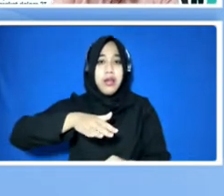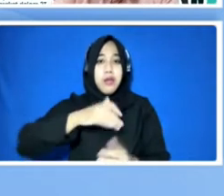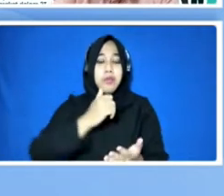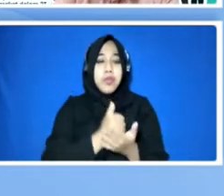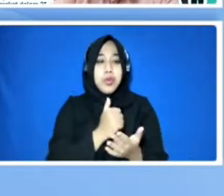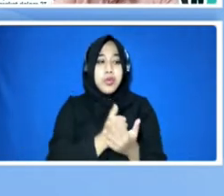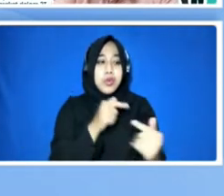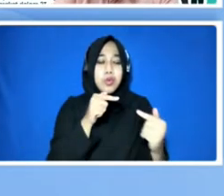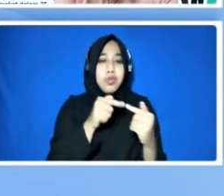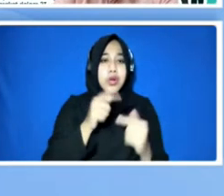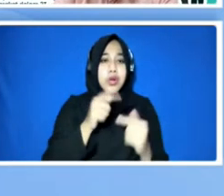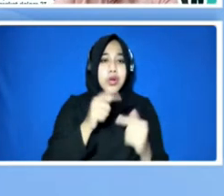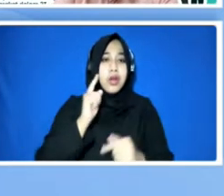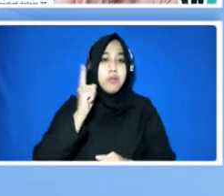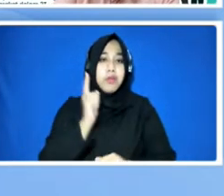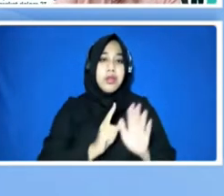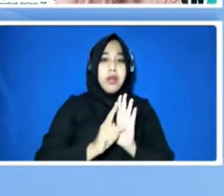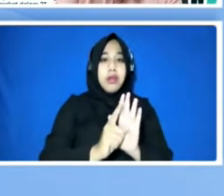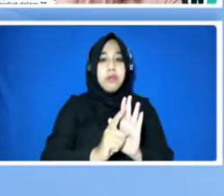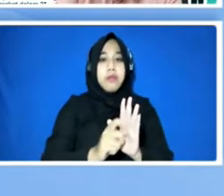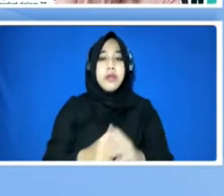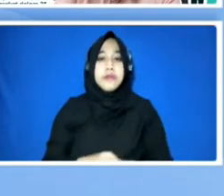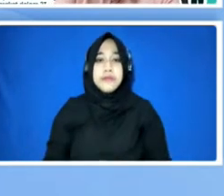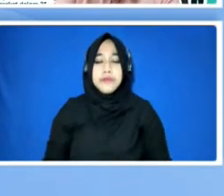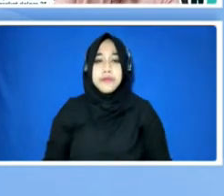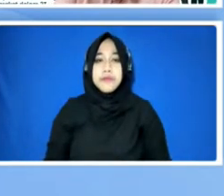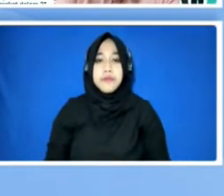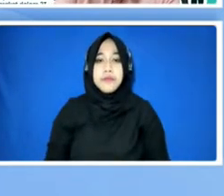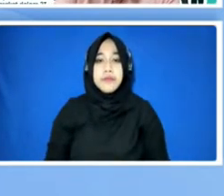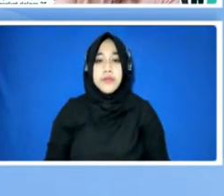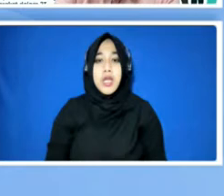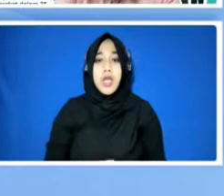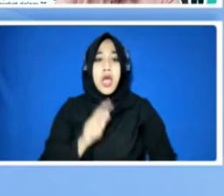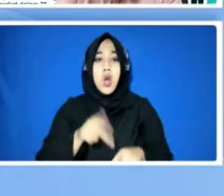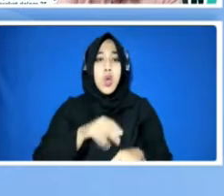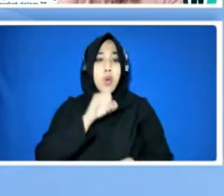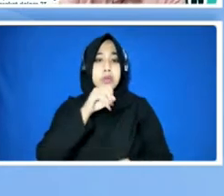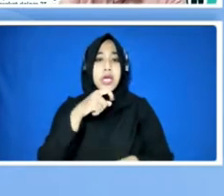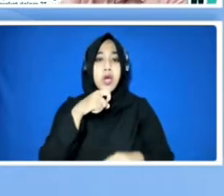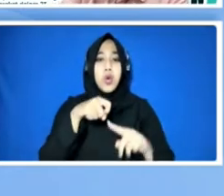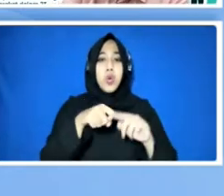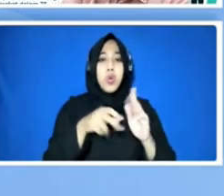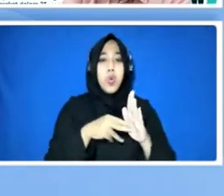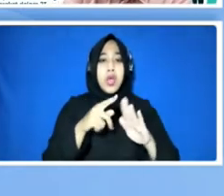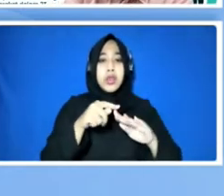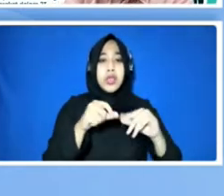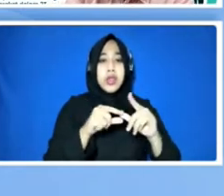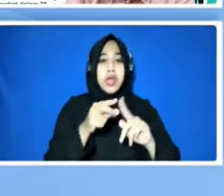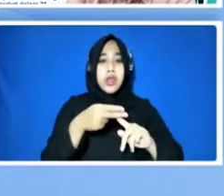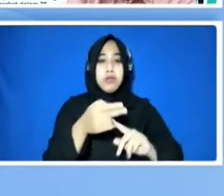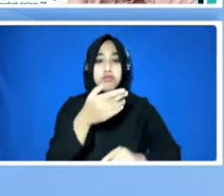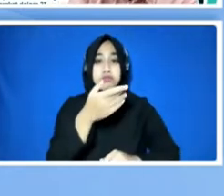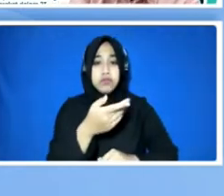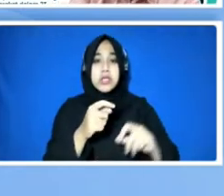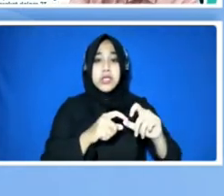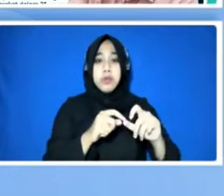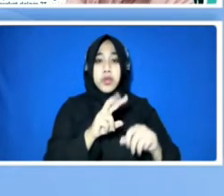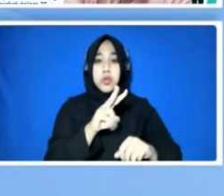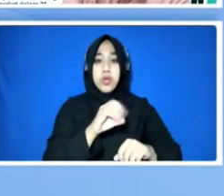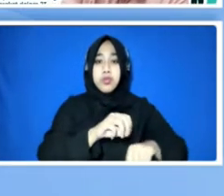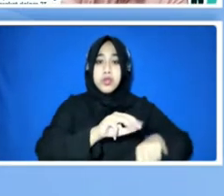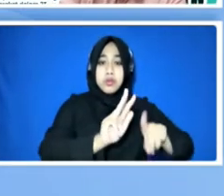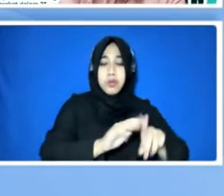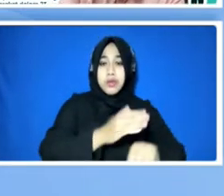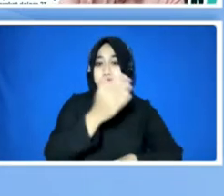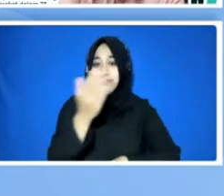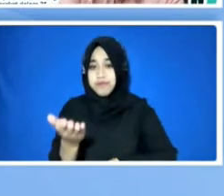pemerintah terdepannya. Ini kalau kita bicara kuantitatif, sudah dilakukan sejak September 2019. Izin Mbak Yohana ya,